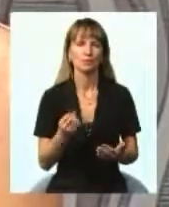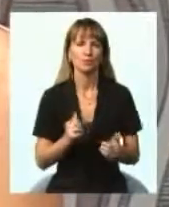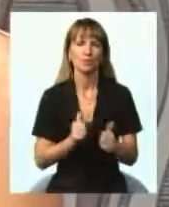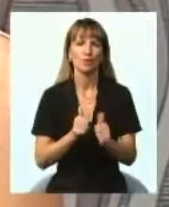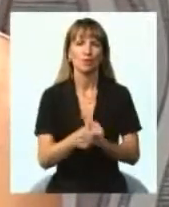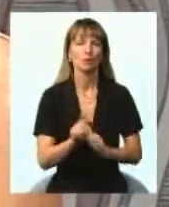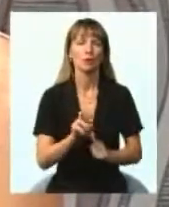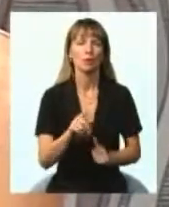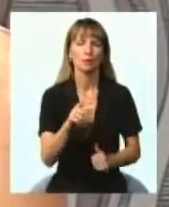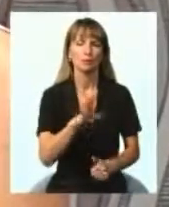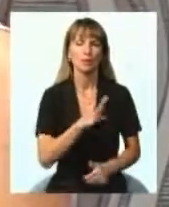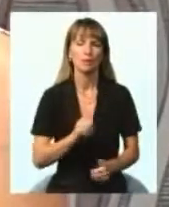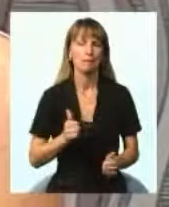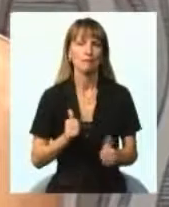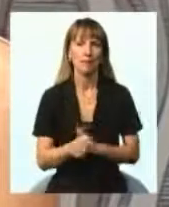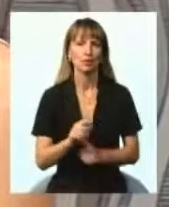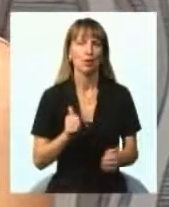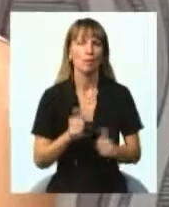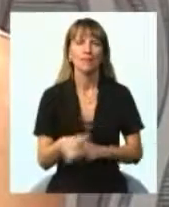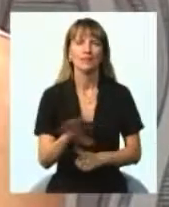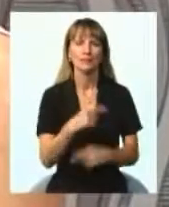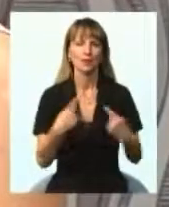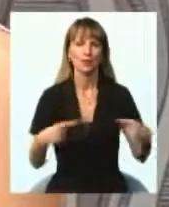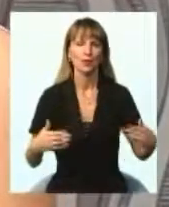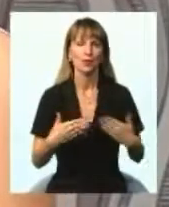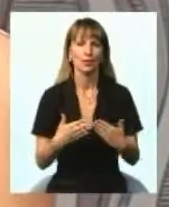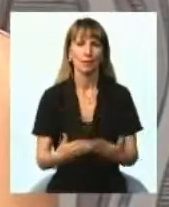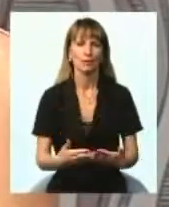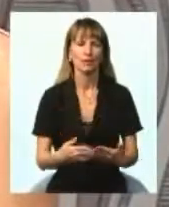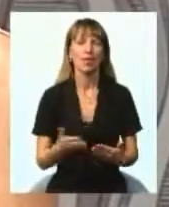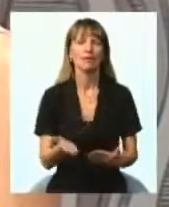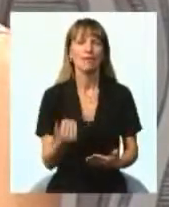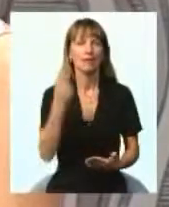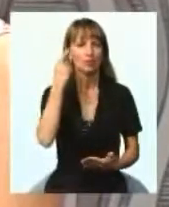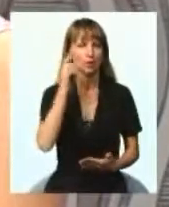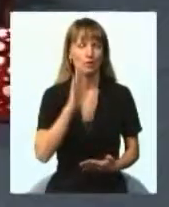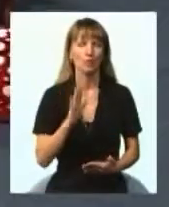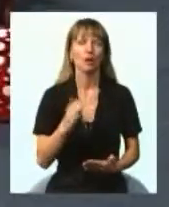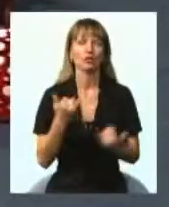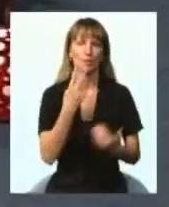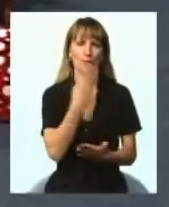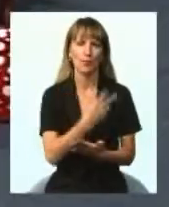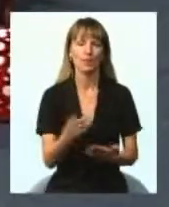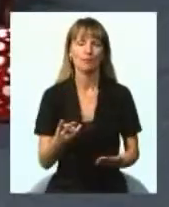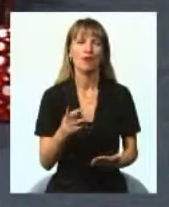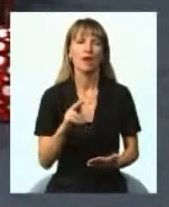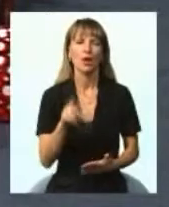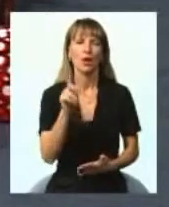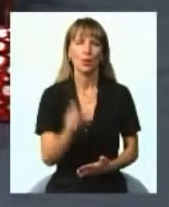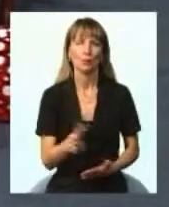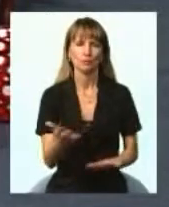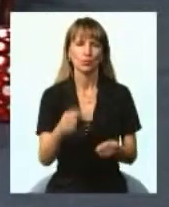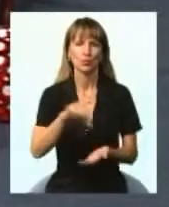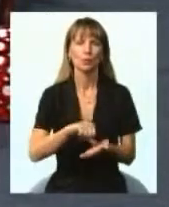щоб він був першим, щоб він обігнав всі інші кораблі. Тож давай не гадати, а просто зараз подивимося, як люди беруть